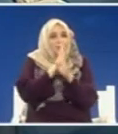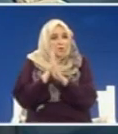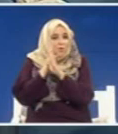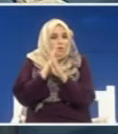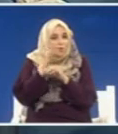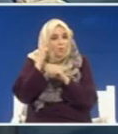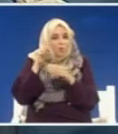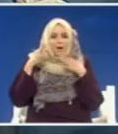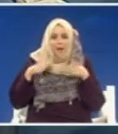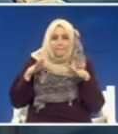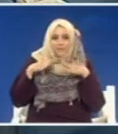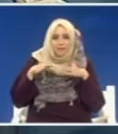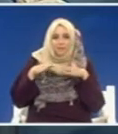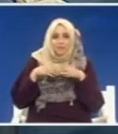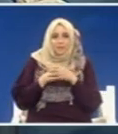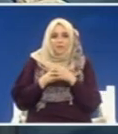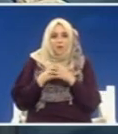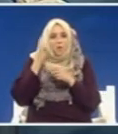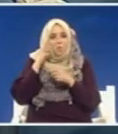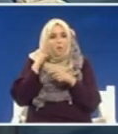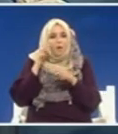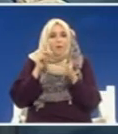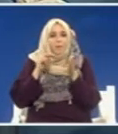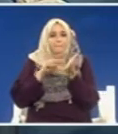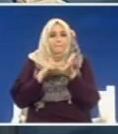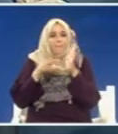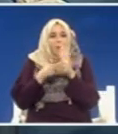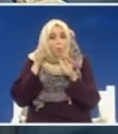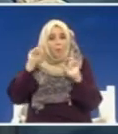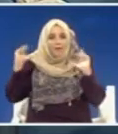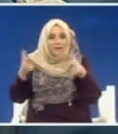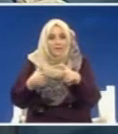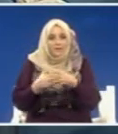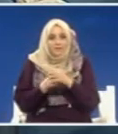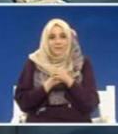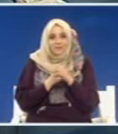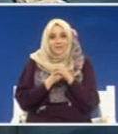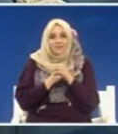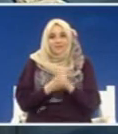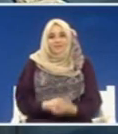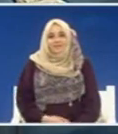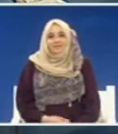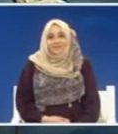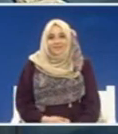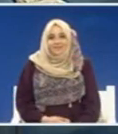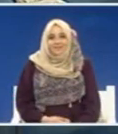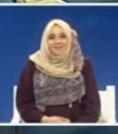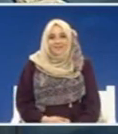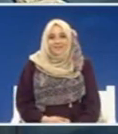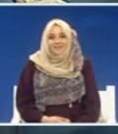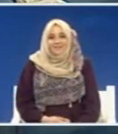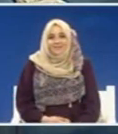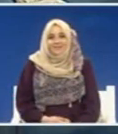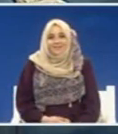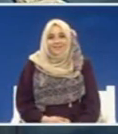لباس شرعي ونديروا له خطة باش نحكموا هذا الشخص. سيدة لميا. نعم.